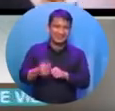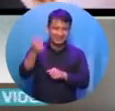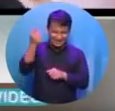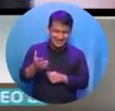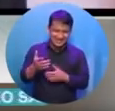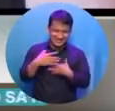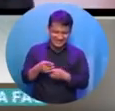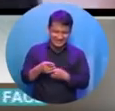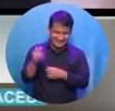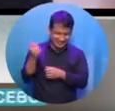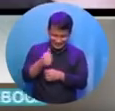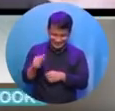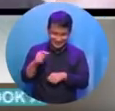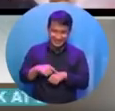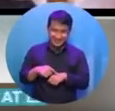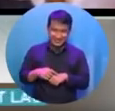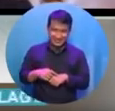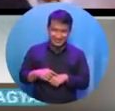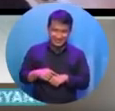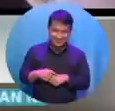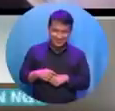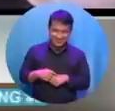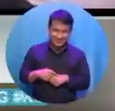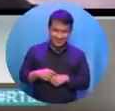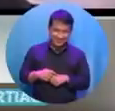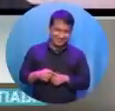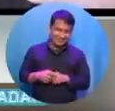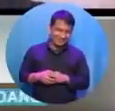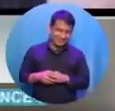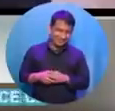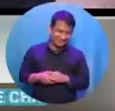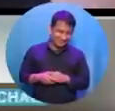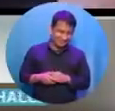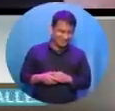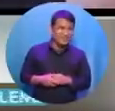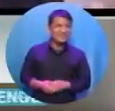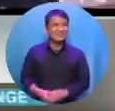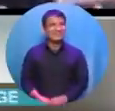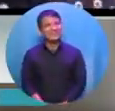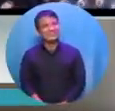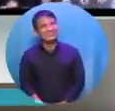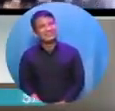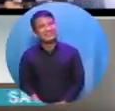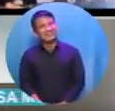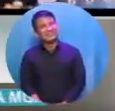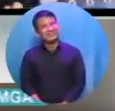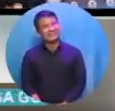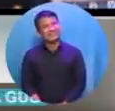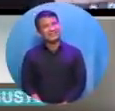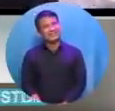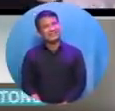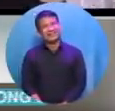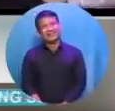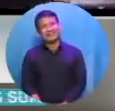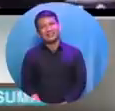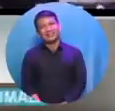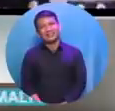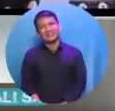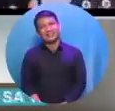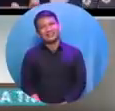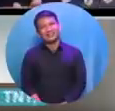God. Anytime. Sige, worship song. Ano ba yun? Sige. Sige.